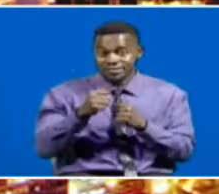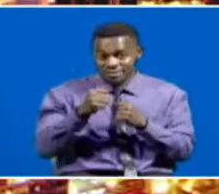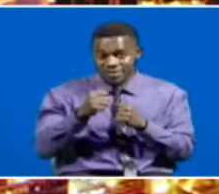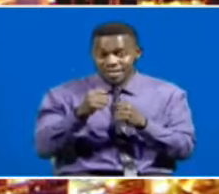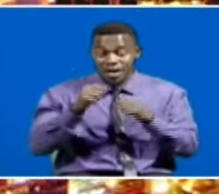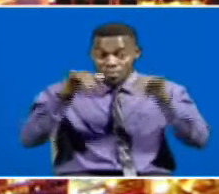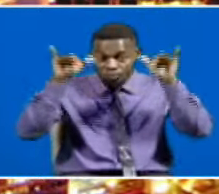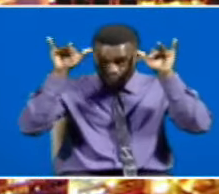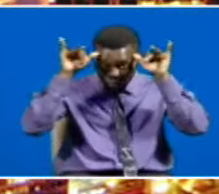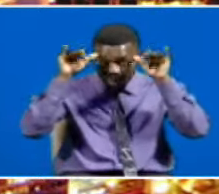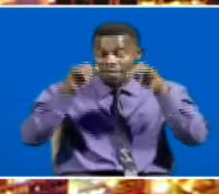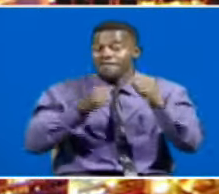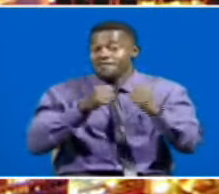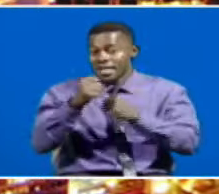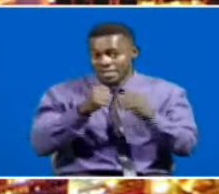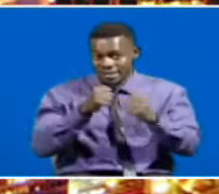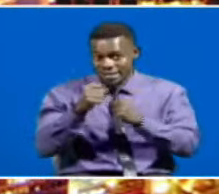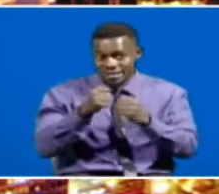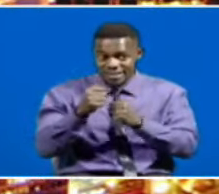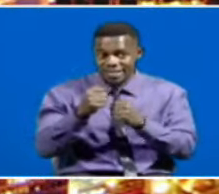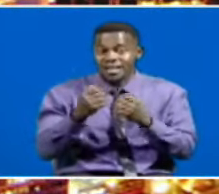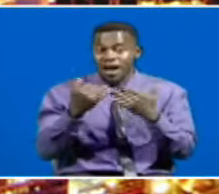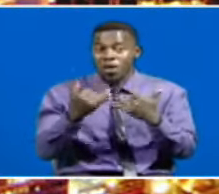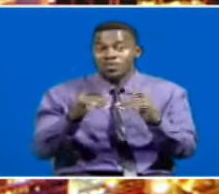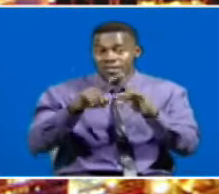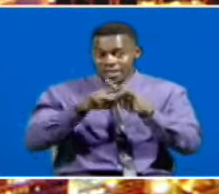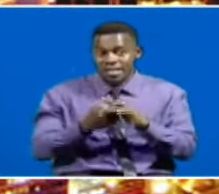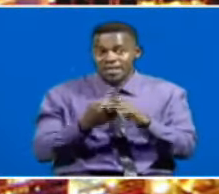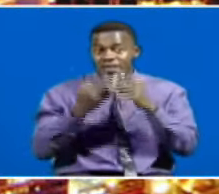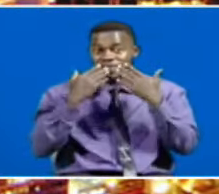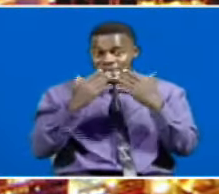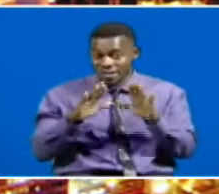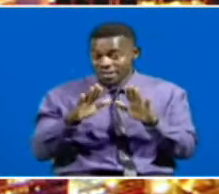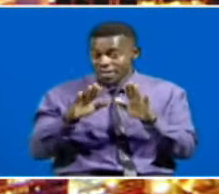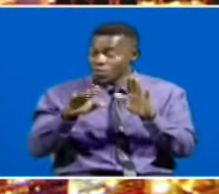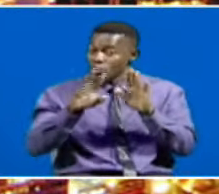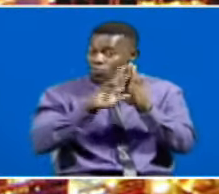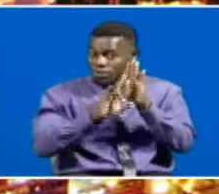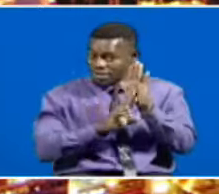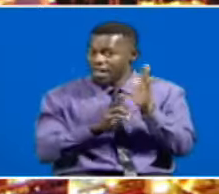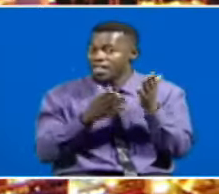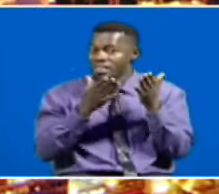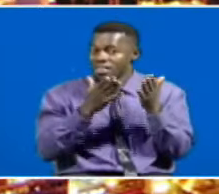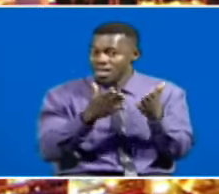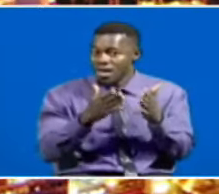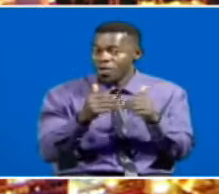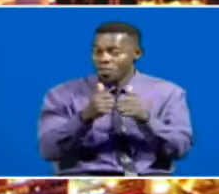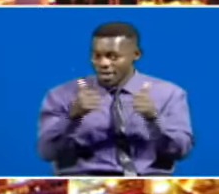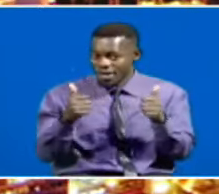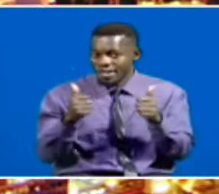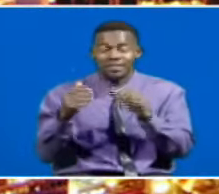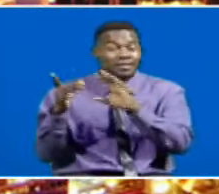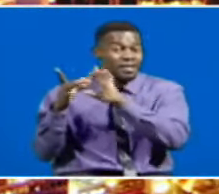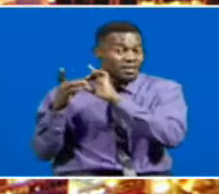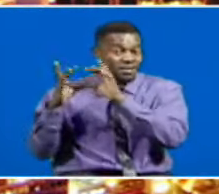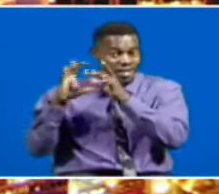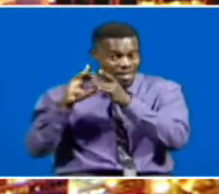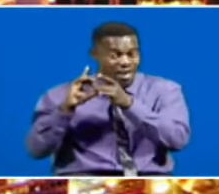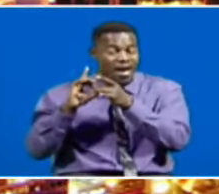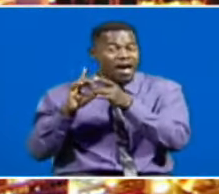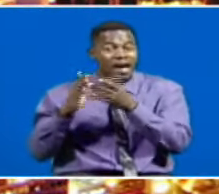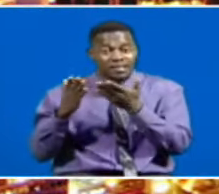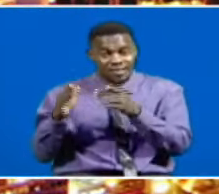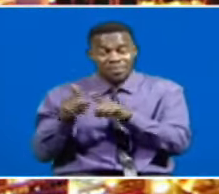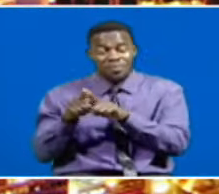kimombo bullfighting ni maarufu sana eneo la magharibi, ila wakati mwingine hugeuka karaha. Mila na tamaduni za wakereketo, mchezo